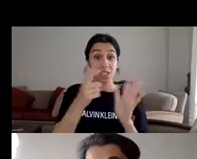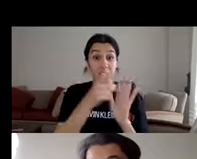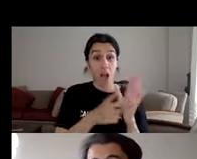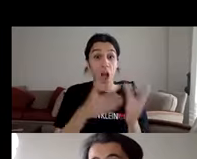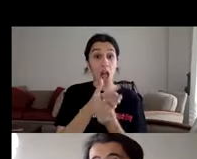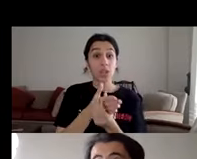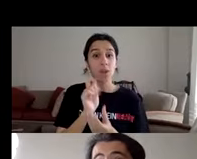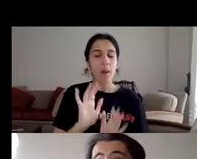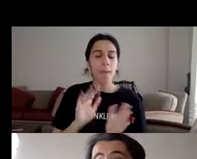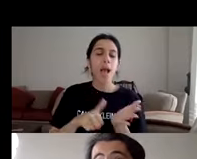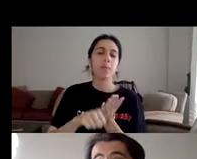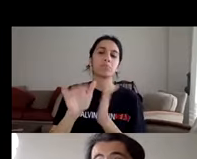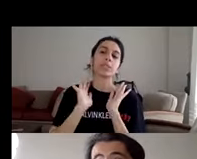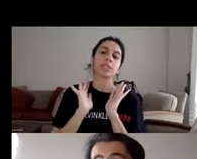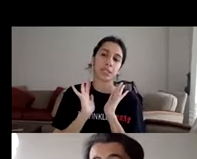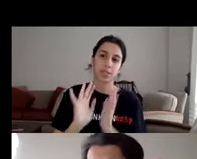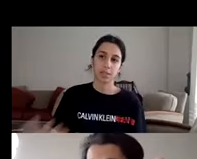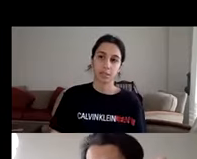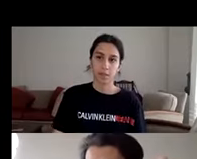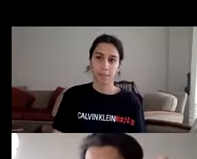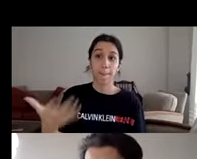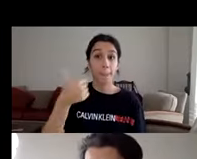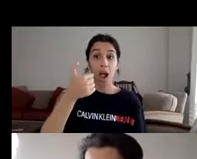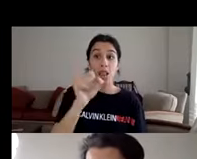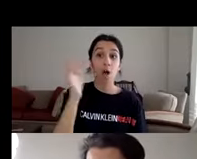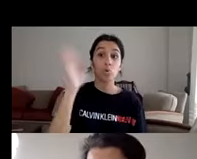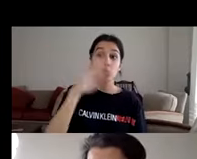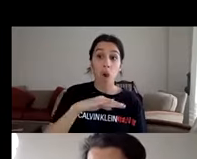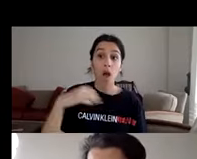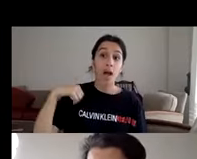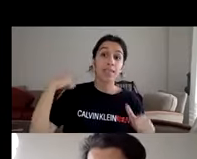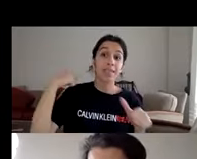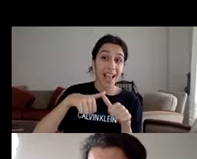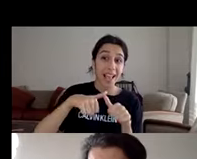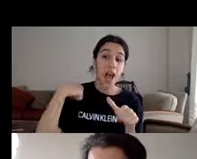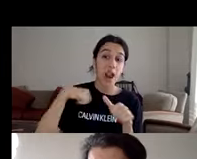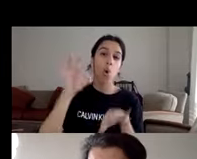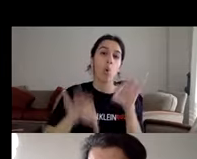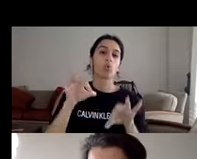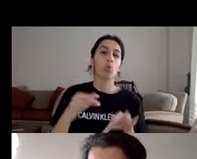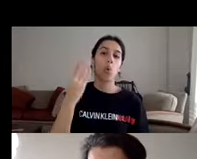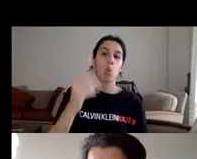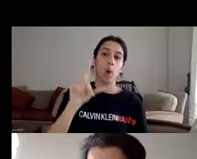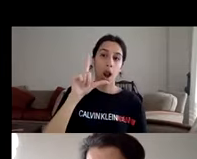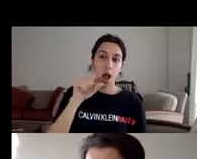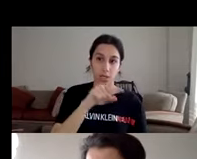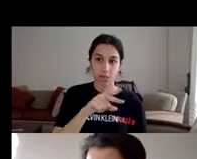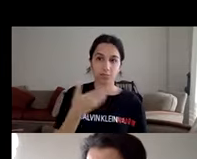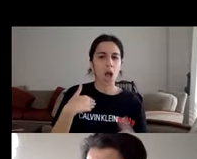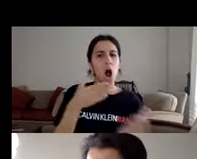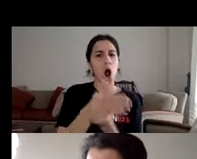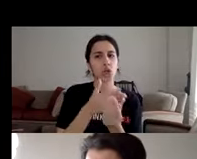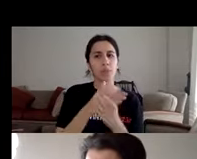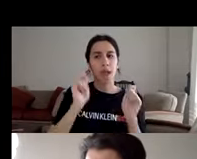değil. Bu arada 6 ay sonra en az bunların tekrar kontrolden geçmesi gerekiyor. Yani ben erişilebilir hale getirdim